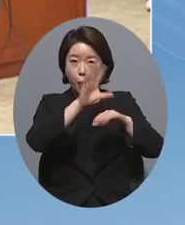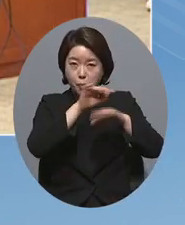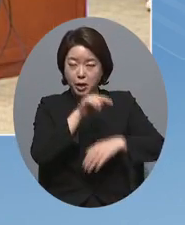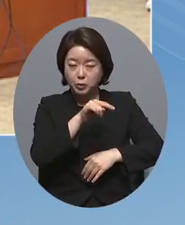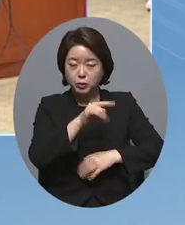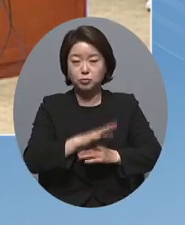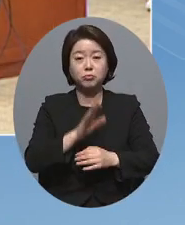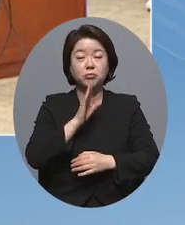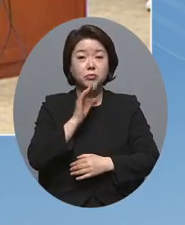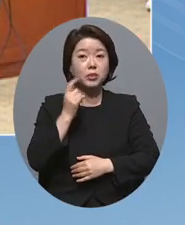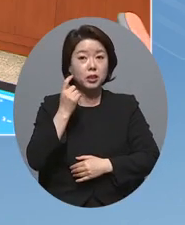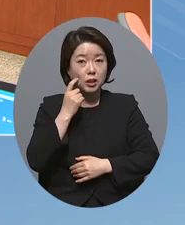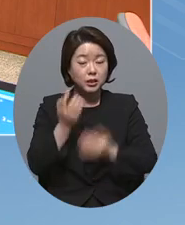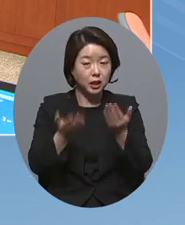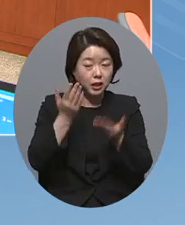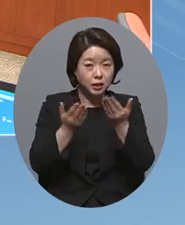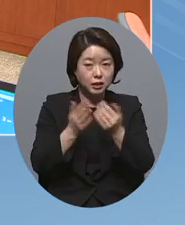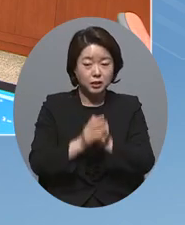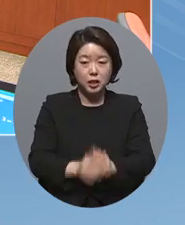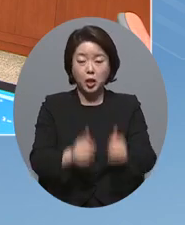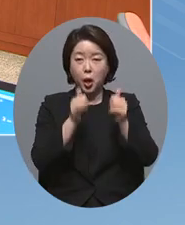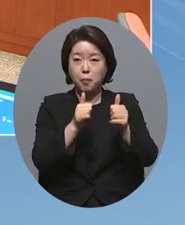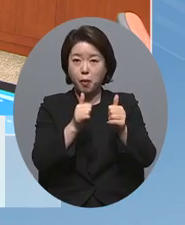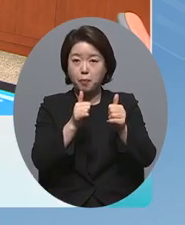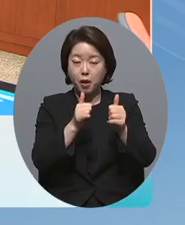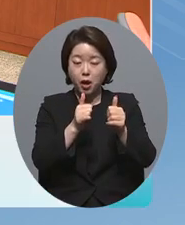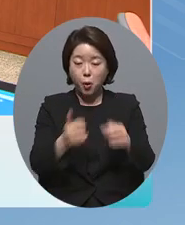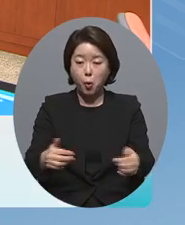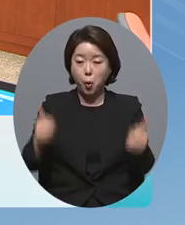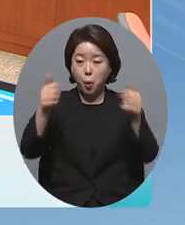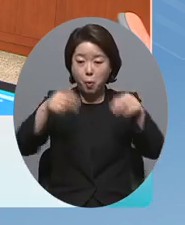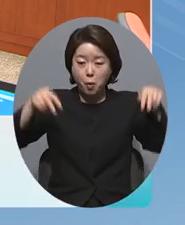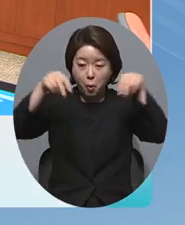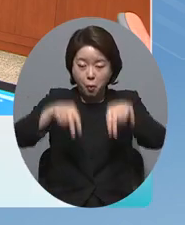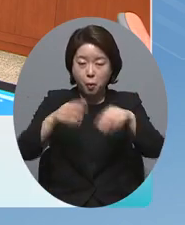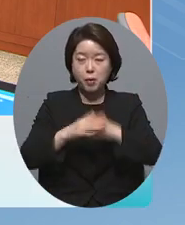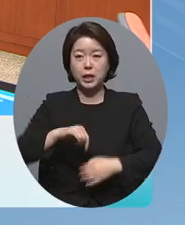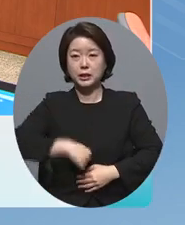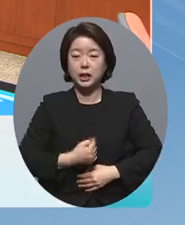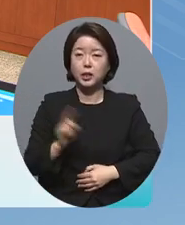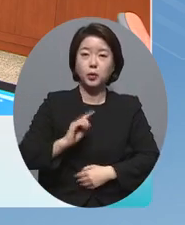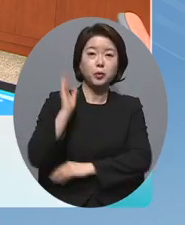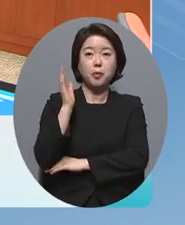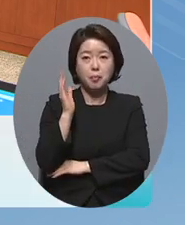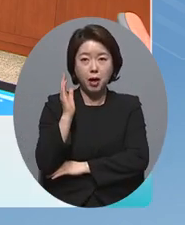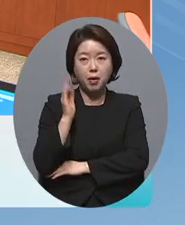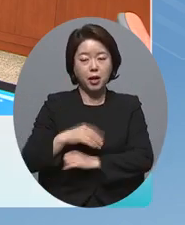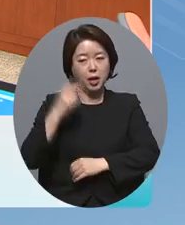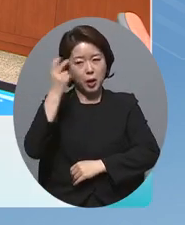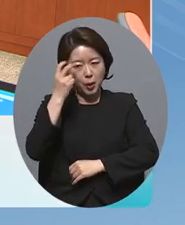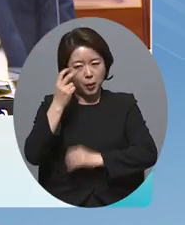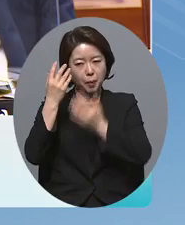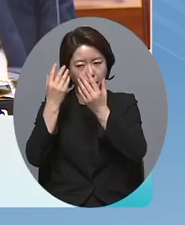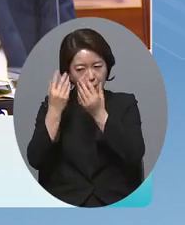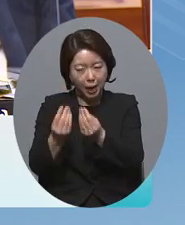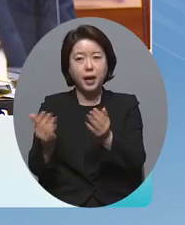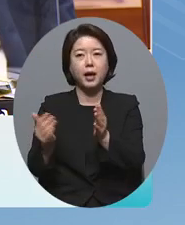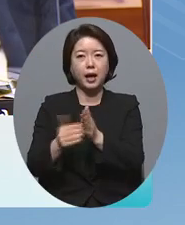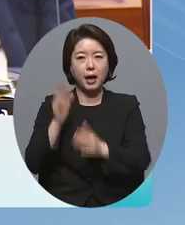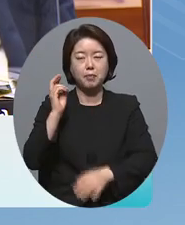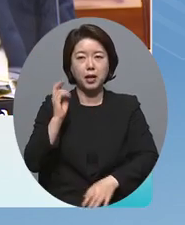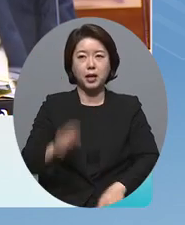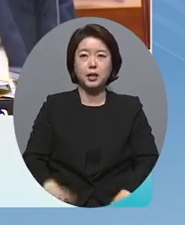사실인지 아닌지 이제 법정에 섰을 때 본인들이 어떻게 변론을 해야 될지 또 아마 검토를 했을 거예요.